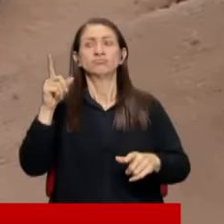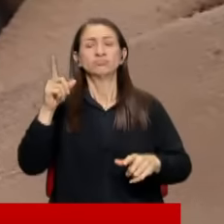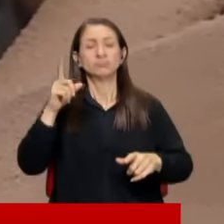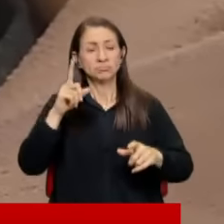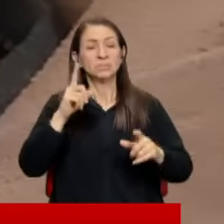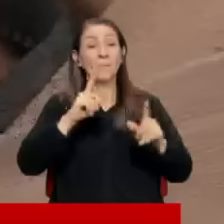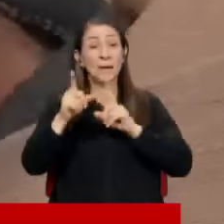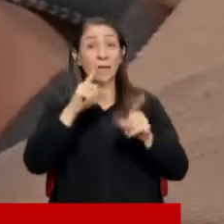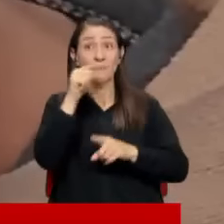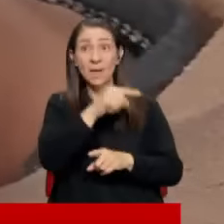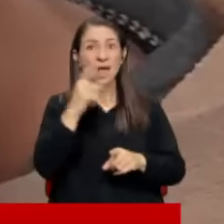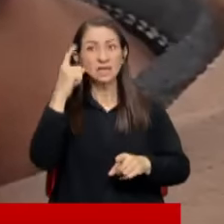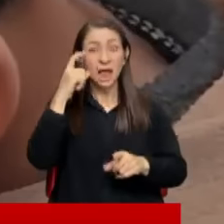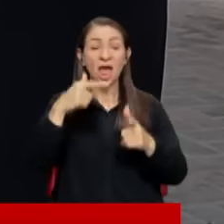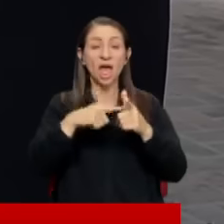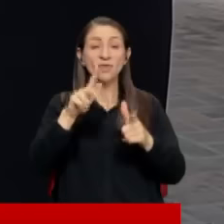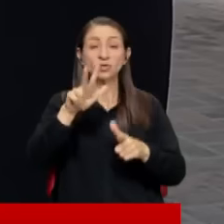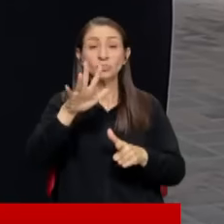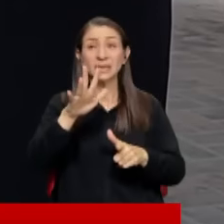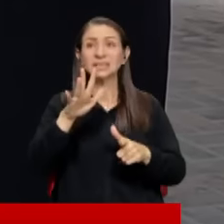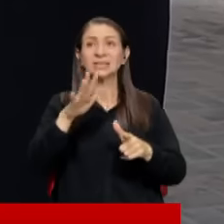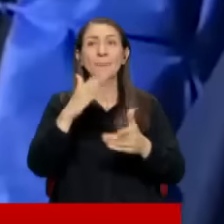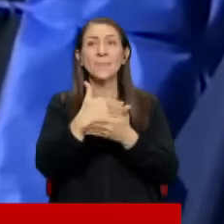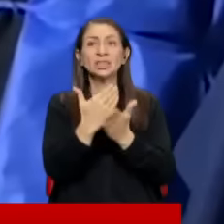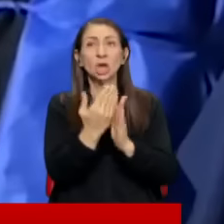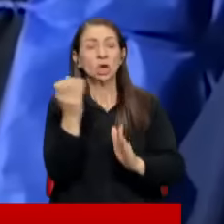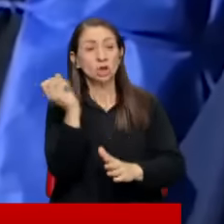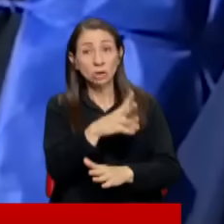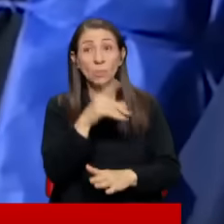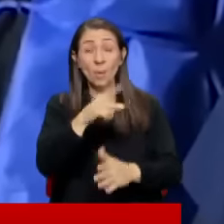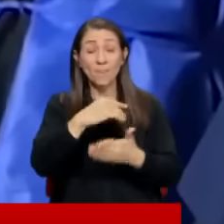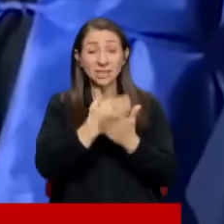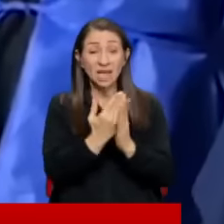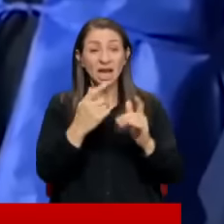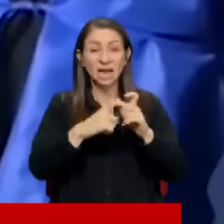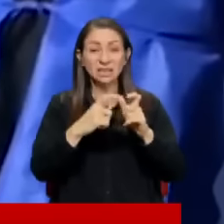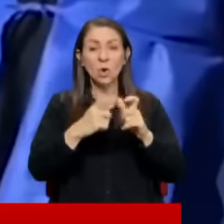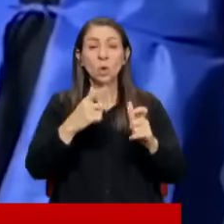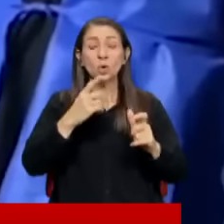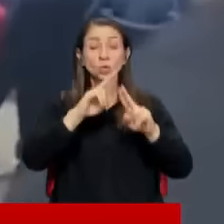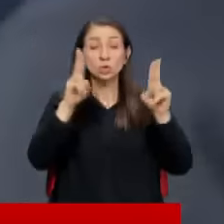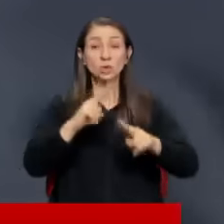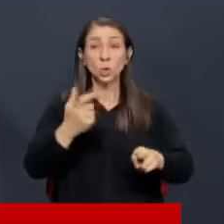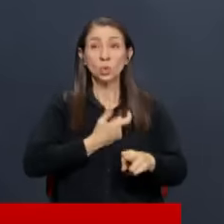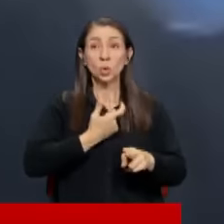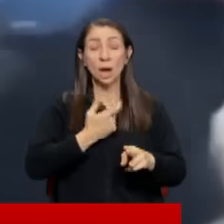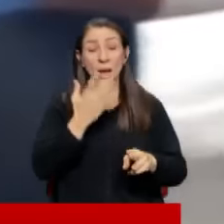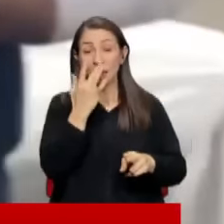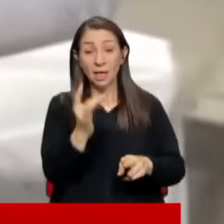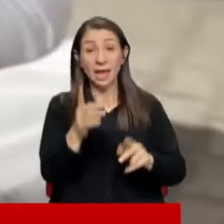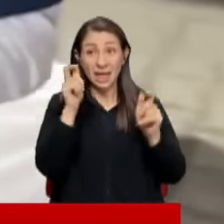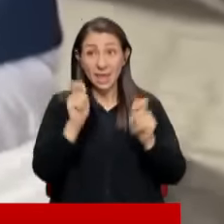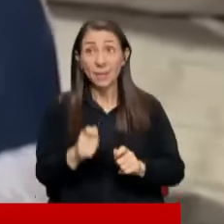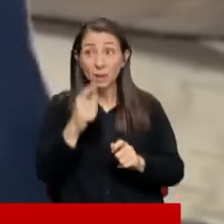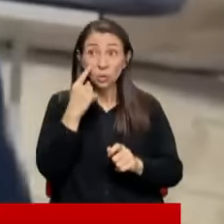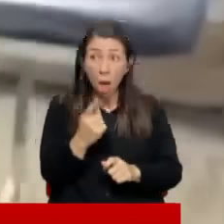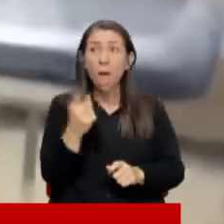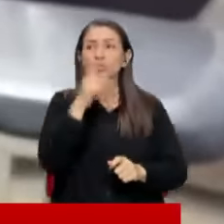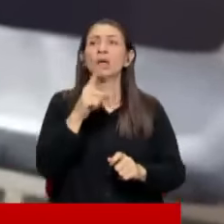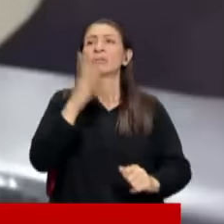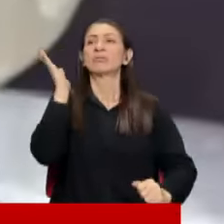Temiz Mahkemesi, İsrail'e F-35 parçaları gönderilmesini bu parçaların Gazze'de uluslararası hukuka aykırı olarak kullanılabileceği gerekçesiyle